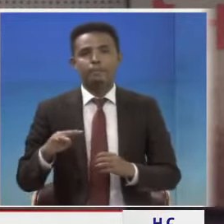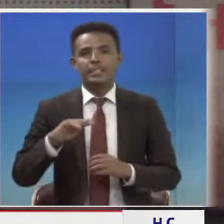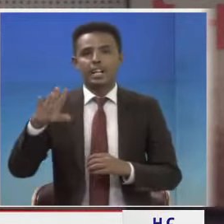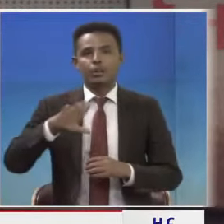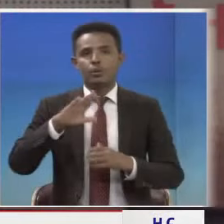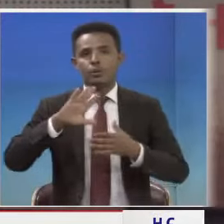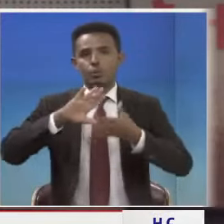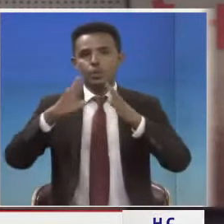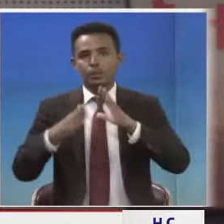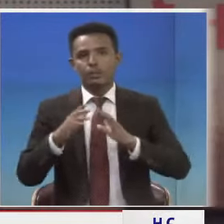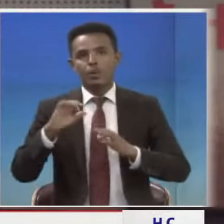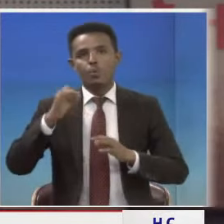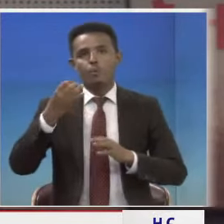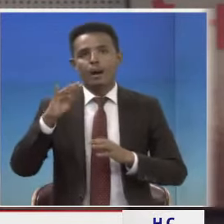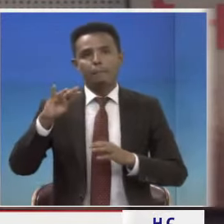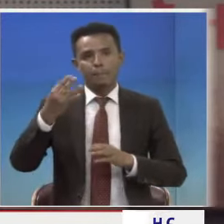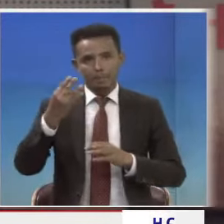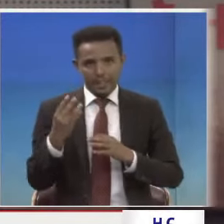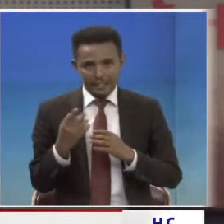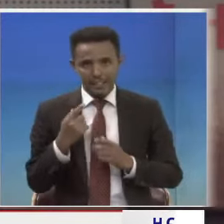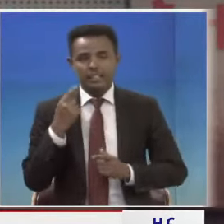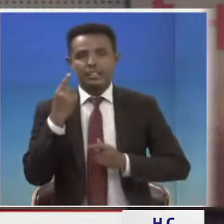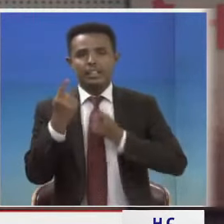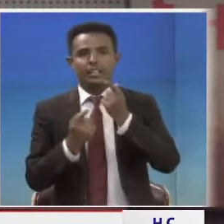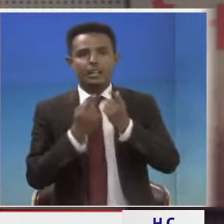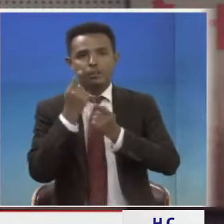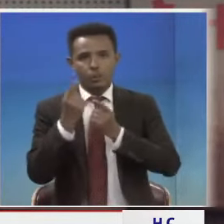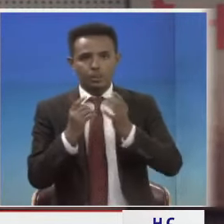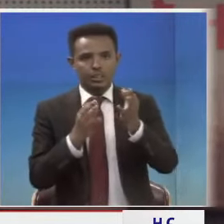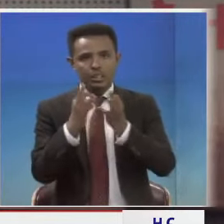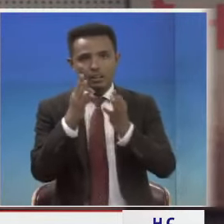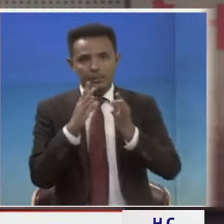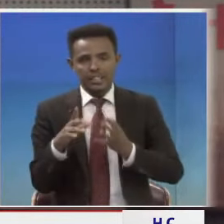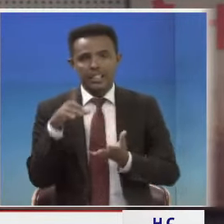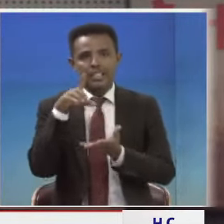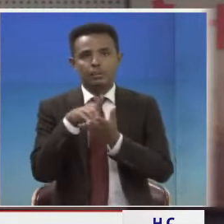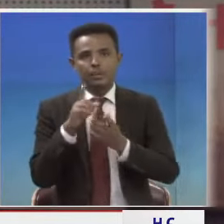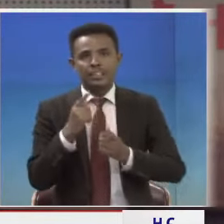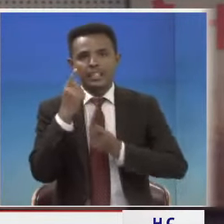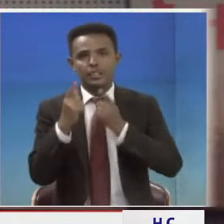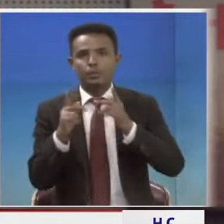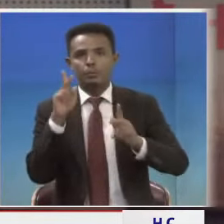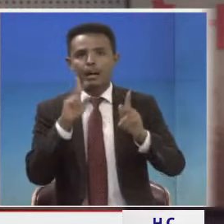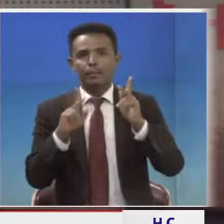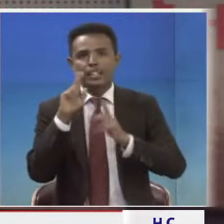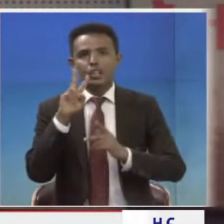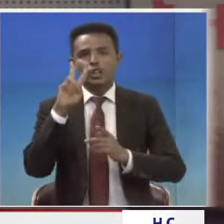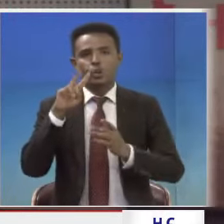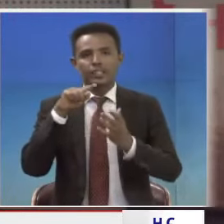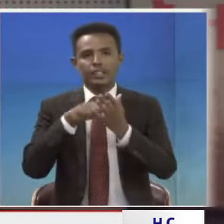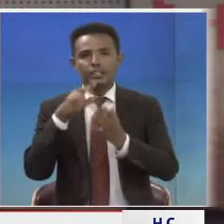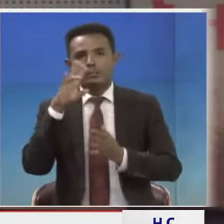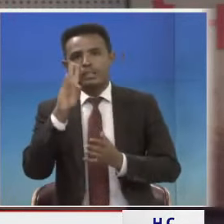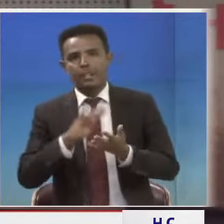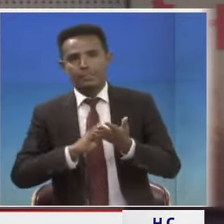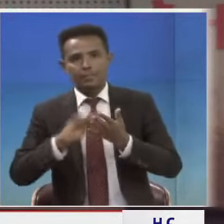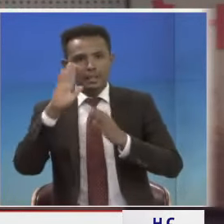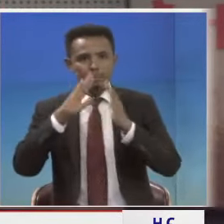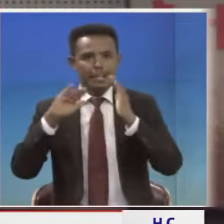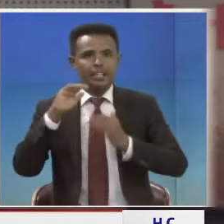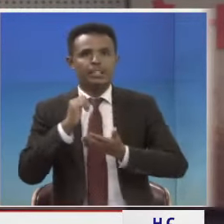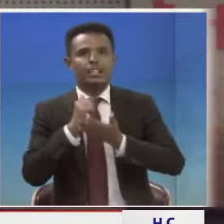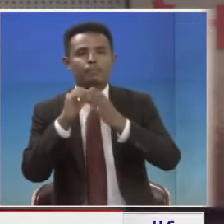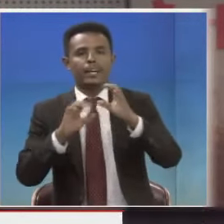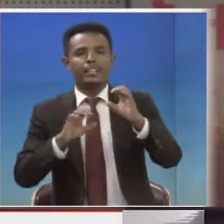ጎጃም ዞን የሉማሜ ከተማ አስተዳደር ነጋዴዎች ተናገሩ። የከተማዋ የንግዱ ማህበረሰብ ከ2.7 ሚሊዮን ብር በላይ